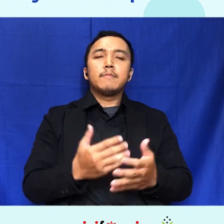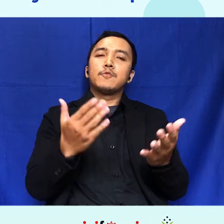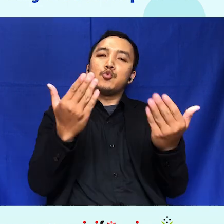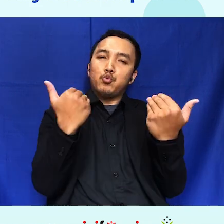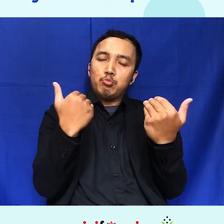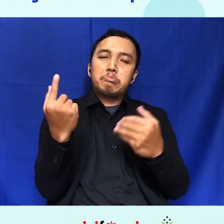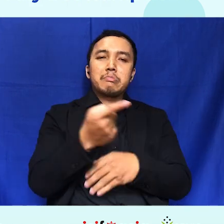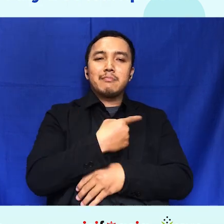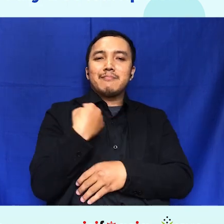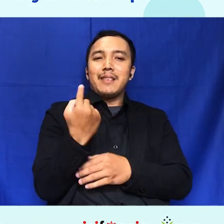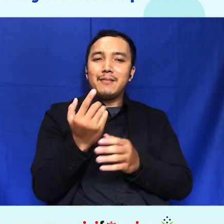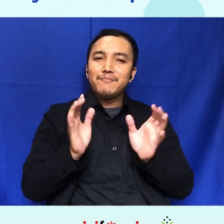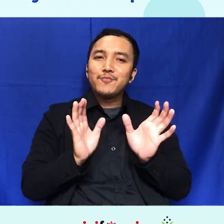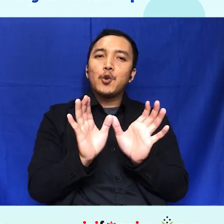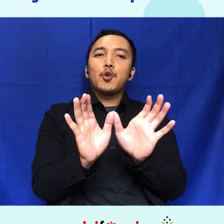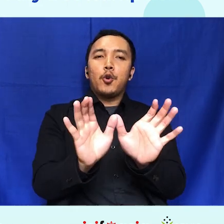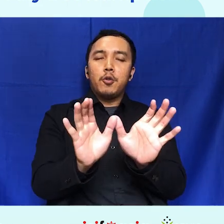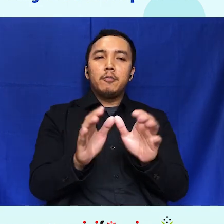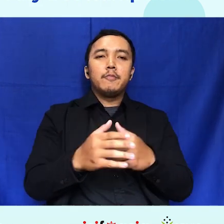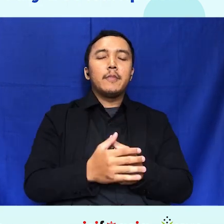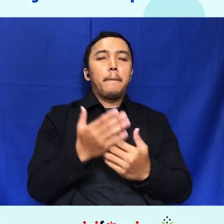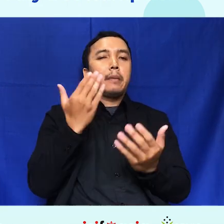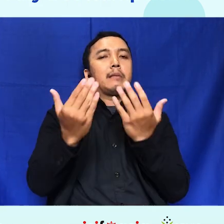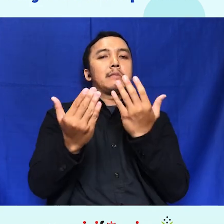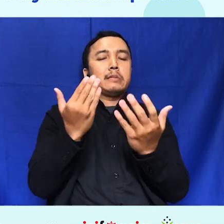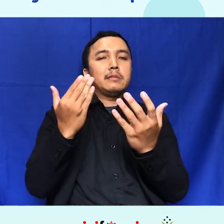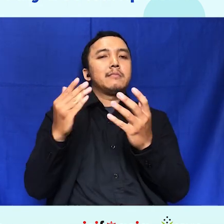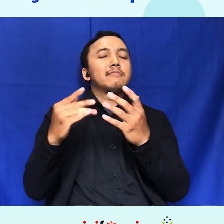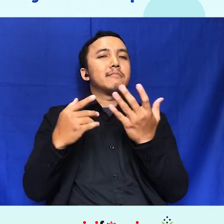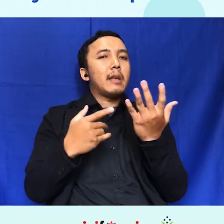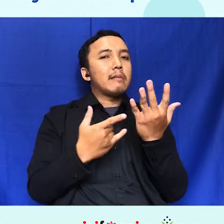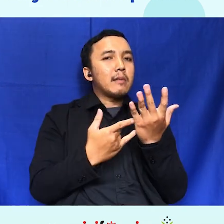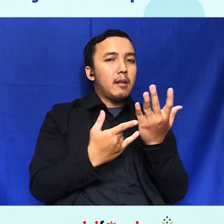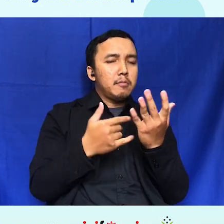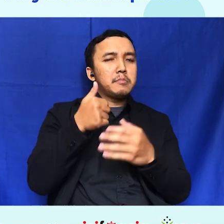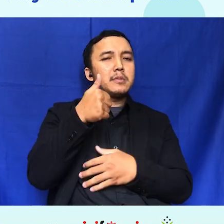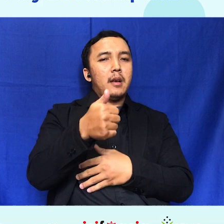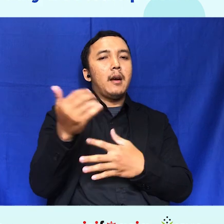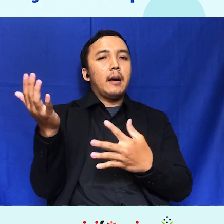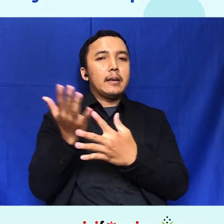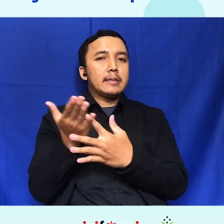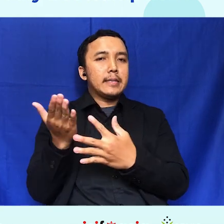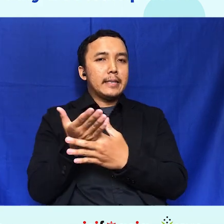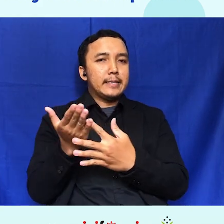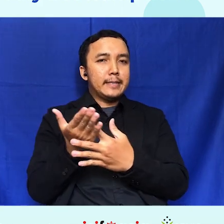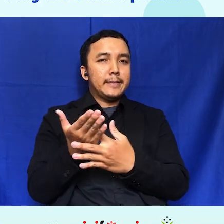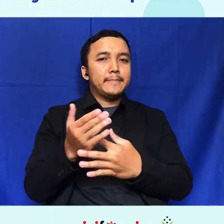Yuk kita dorong platform digital untuk lebih bisa diakses.